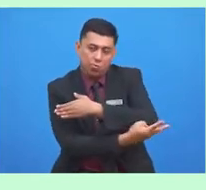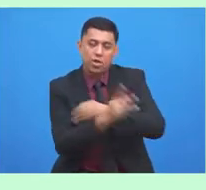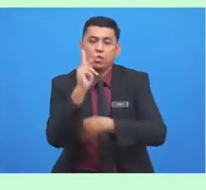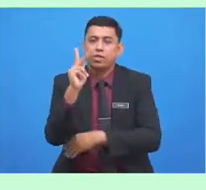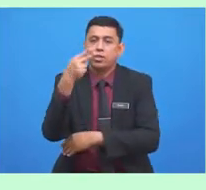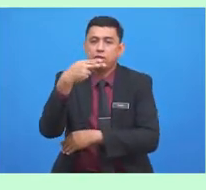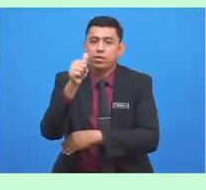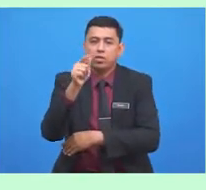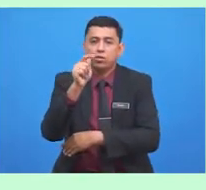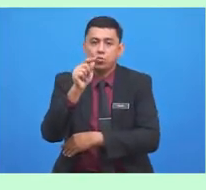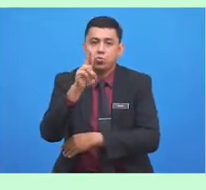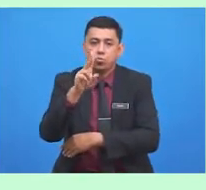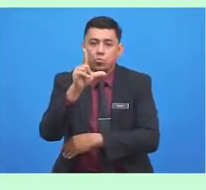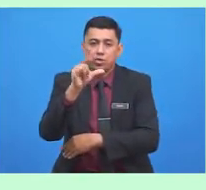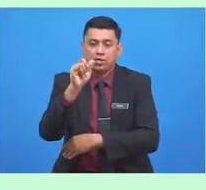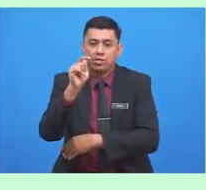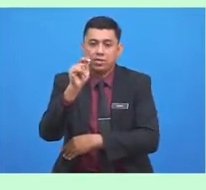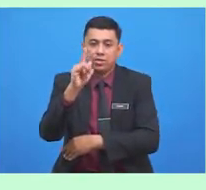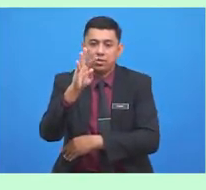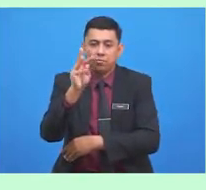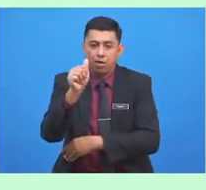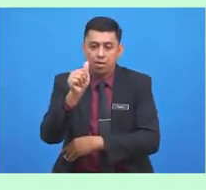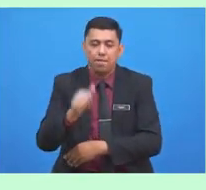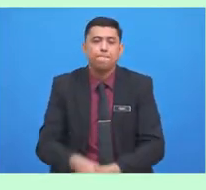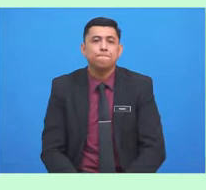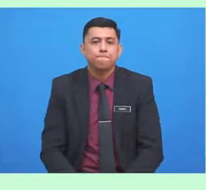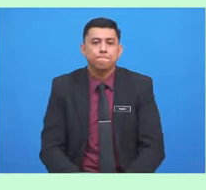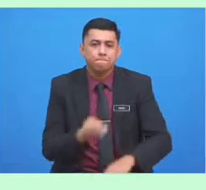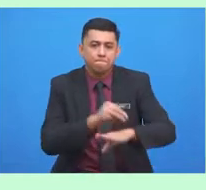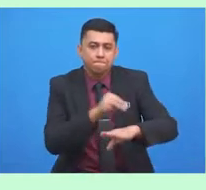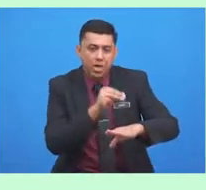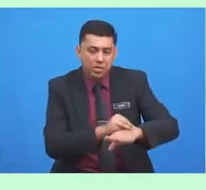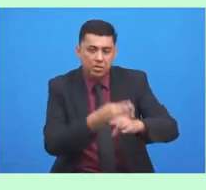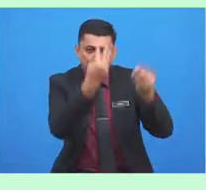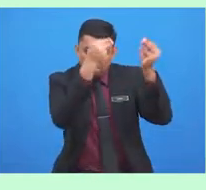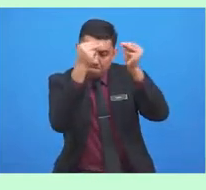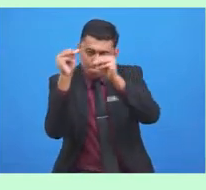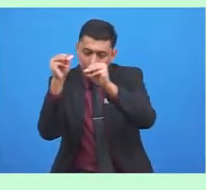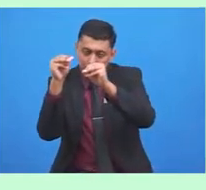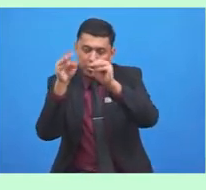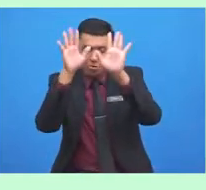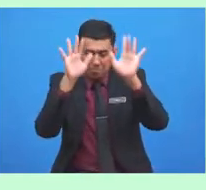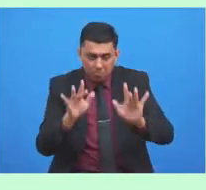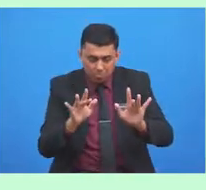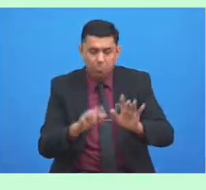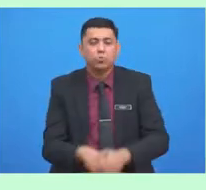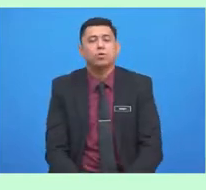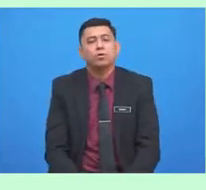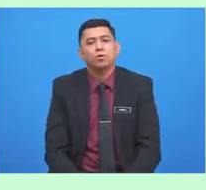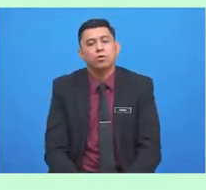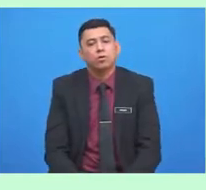khatulistiwa. Faktor ketiga, tempoh musim hujan. Pada musim hujan ataupun musim